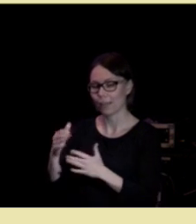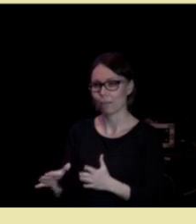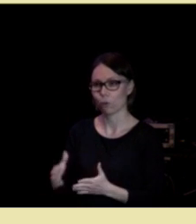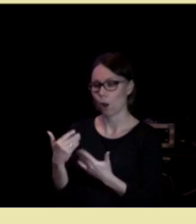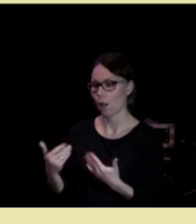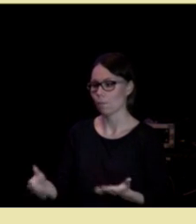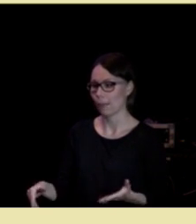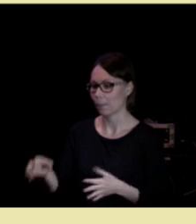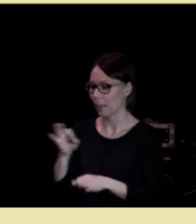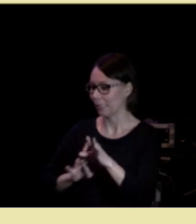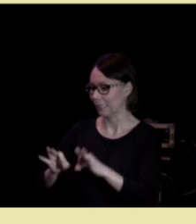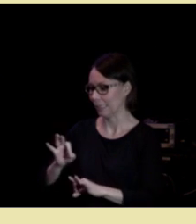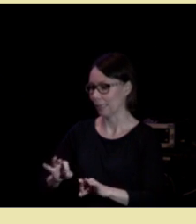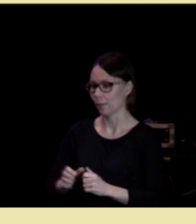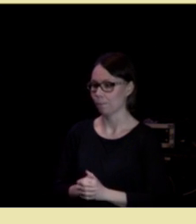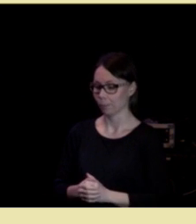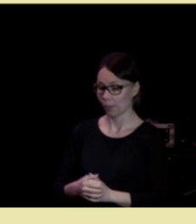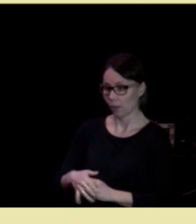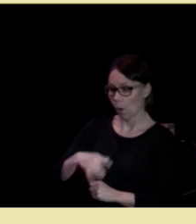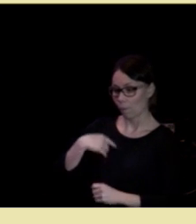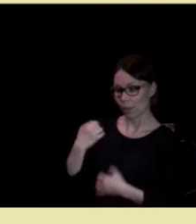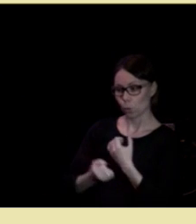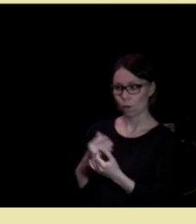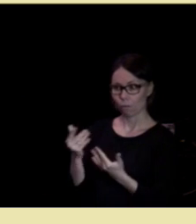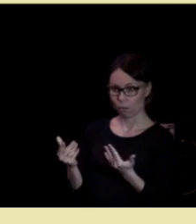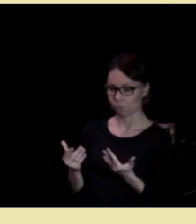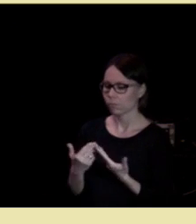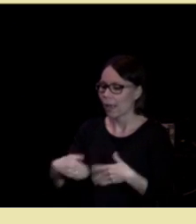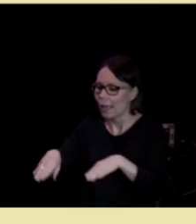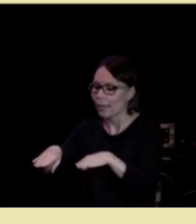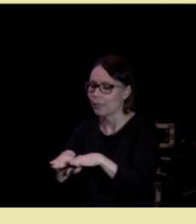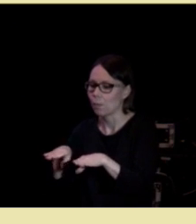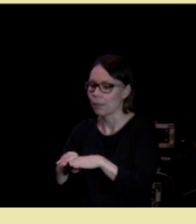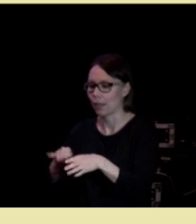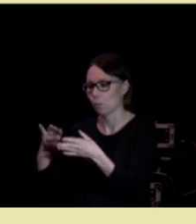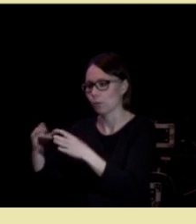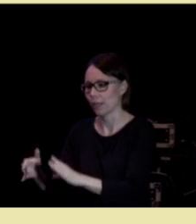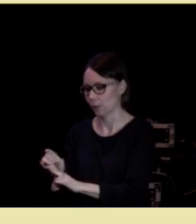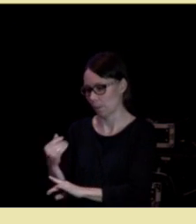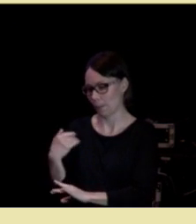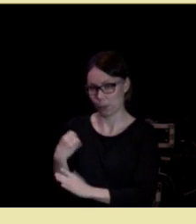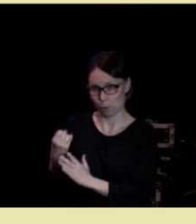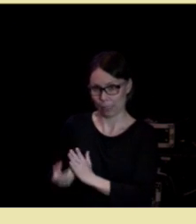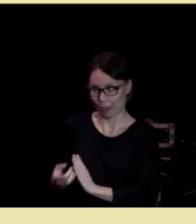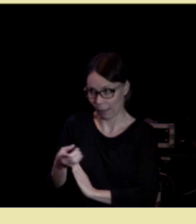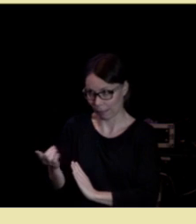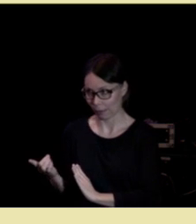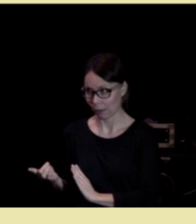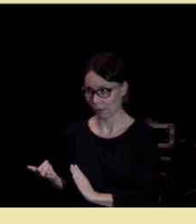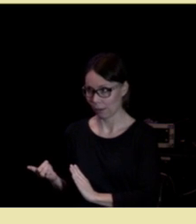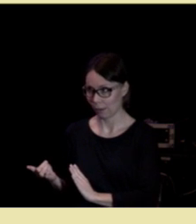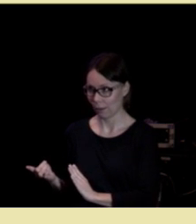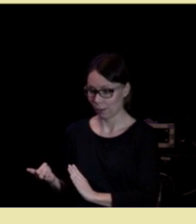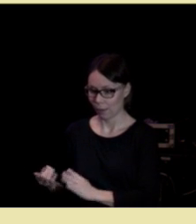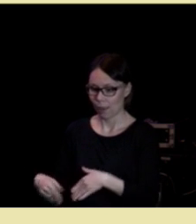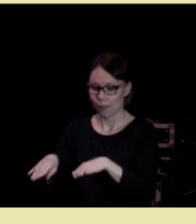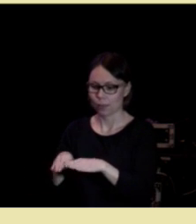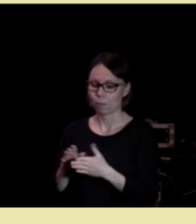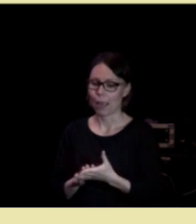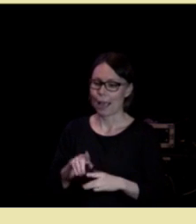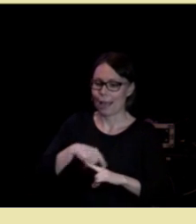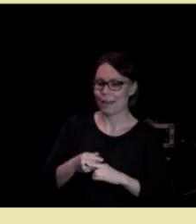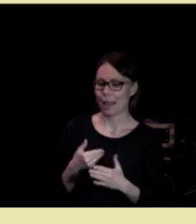allmänmedicin. Det vi gjorde var att sammanligna den modellen som jag nu har beskrivit för dig med